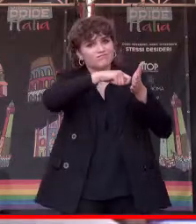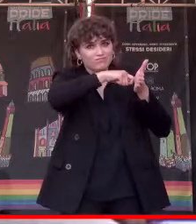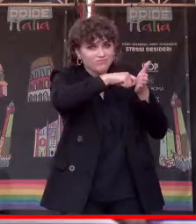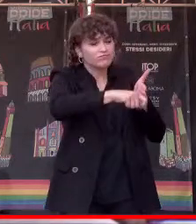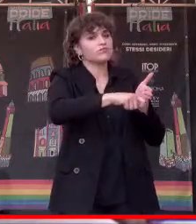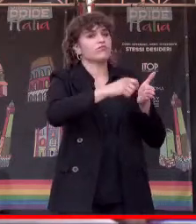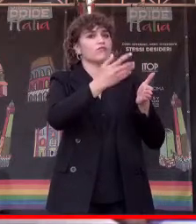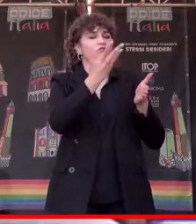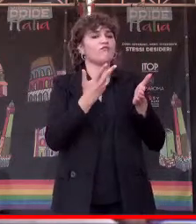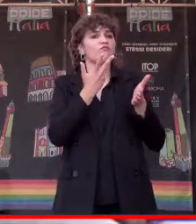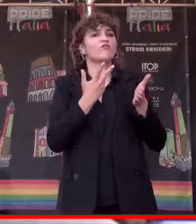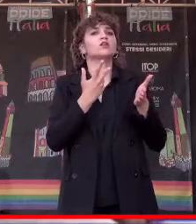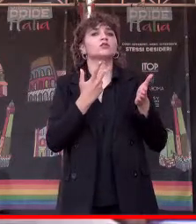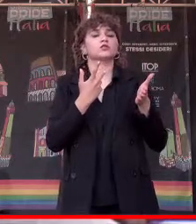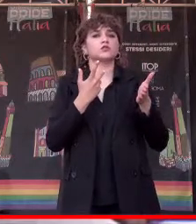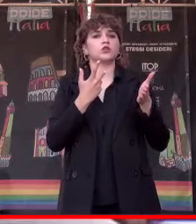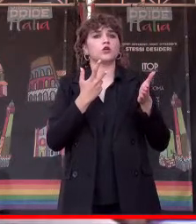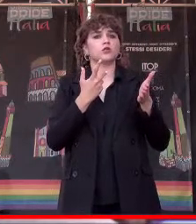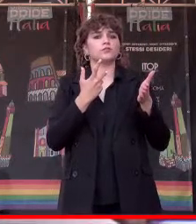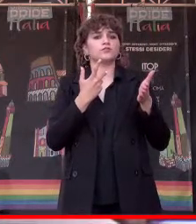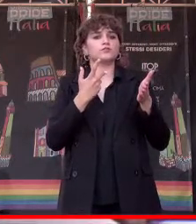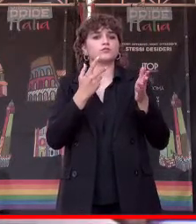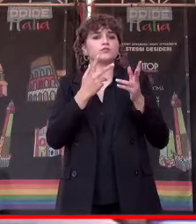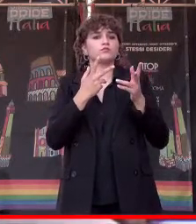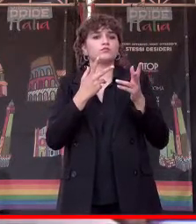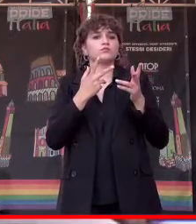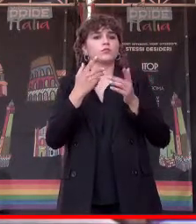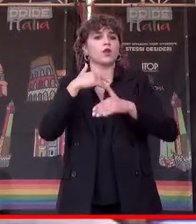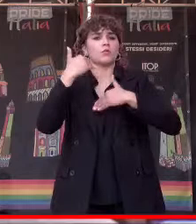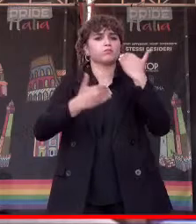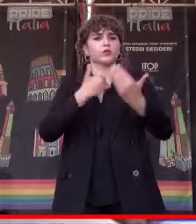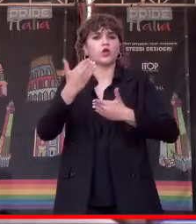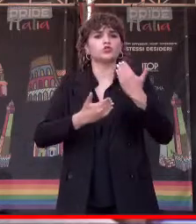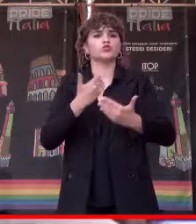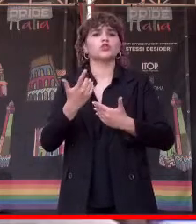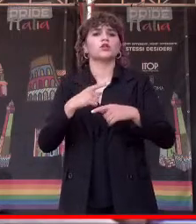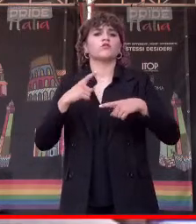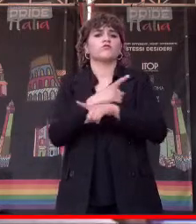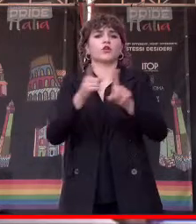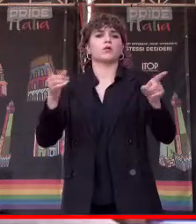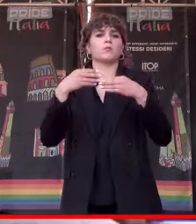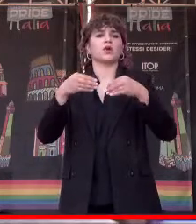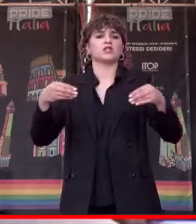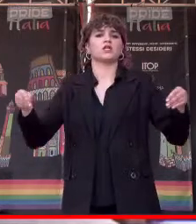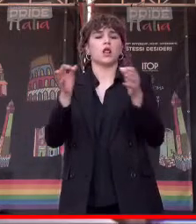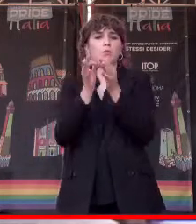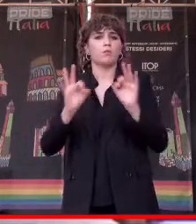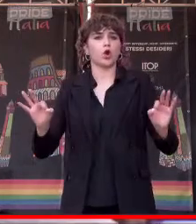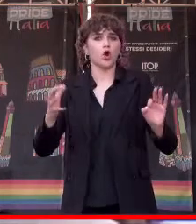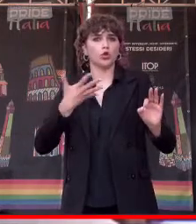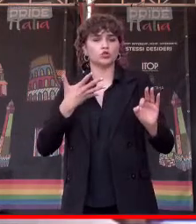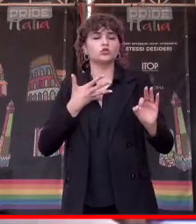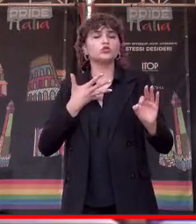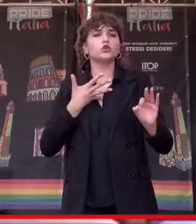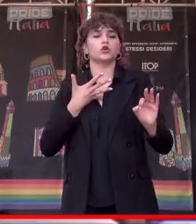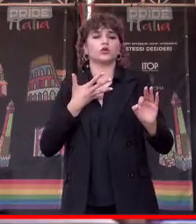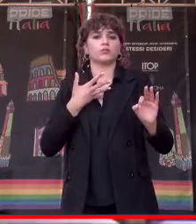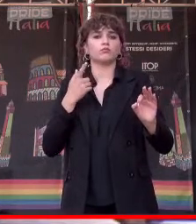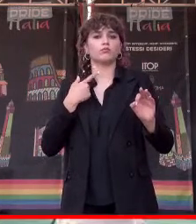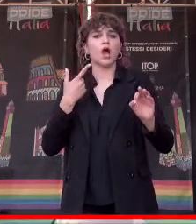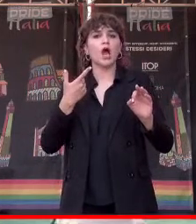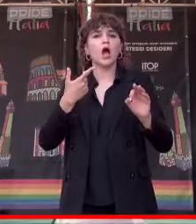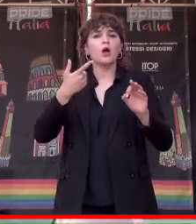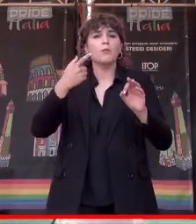stato descritto dal video perché sennò ci ripetiamo e avete già del materiale ecco divulgato che, in cui potete approfondire. Però il nodo,